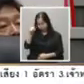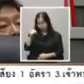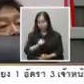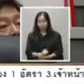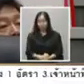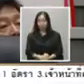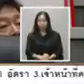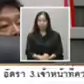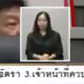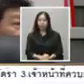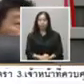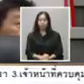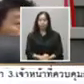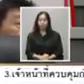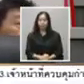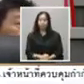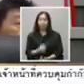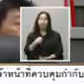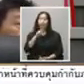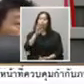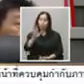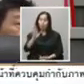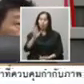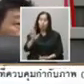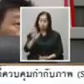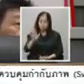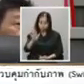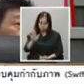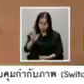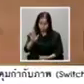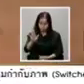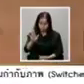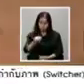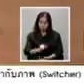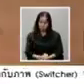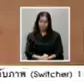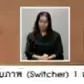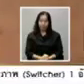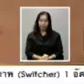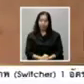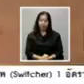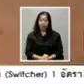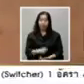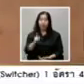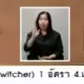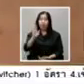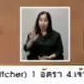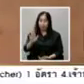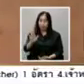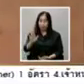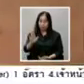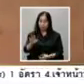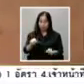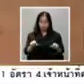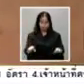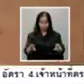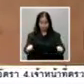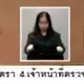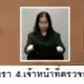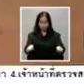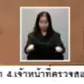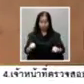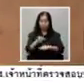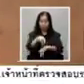ว่า ผม พ ู ดในสิ่งที่เกิดขึ้นจริง ท่านยังไม่ได้อนุญาตให้เขาพูดเลยนะ ขอท่าน อภ ิปรายเรื่องให้ผมเป็น